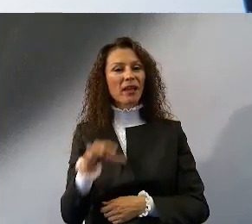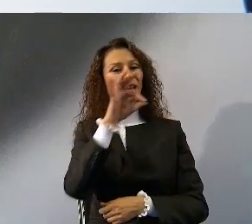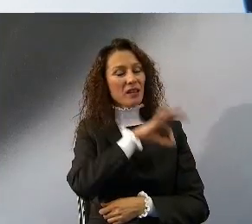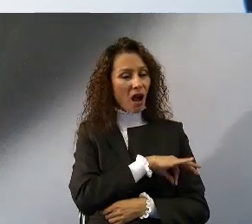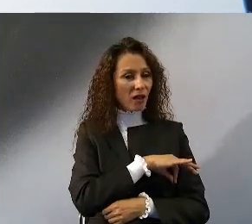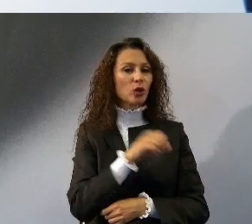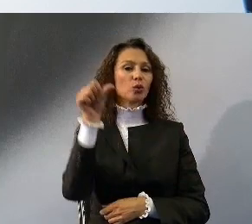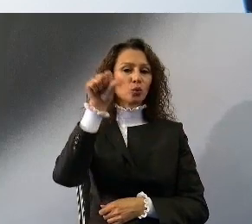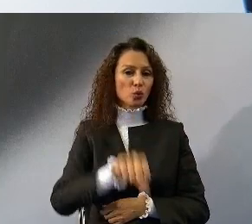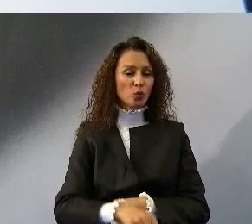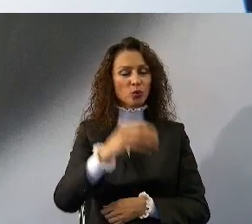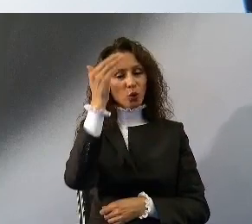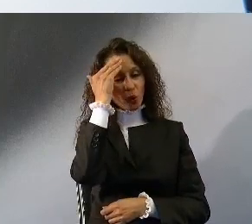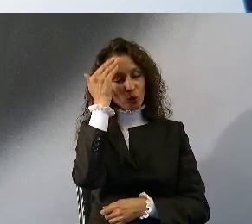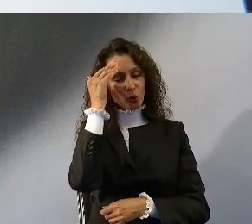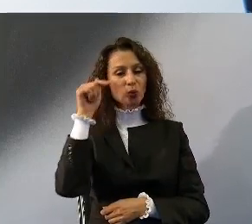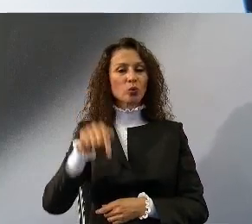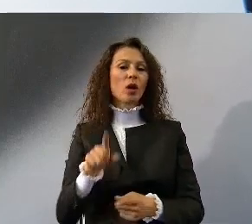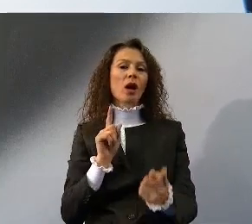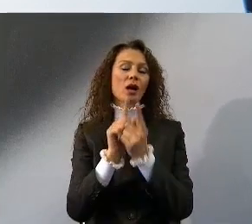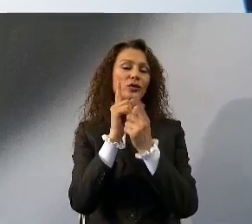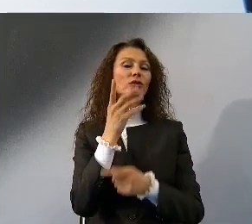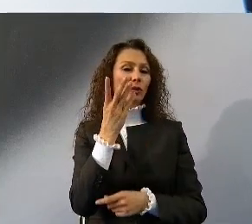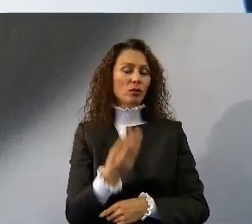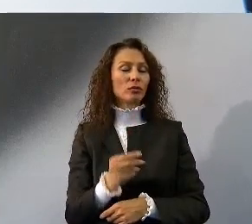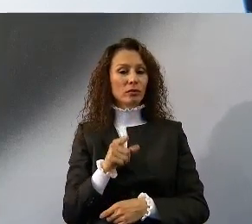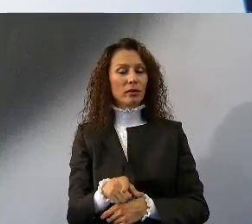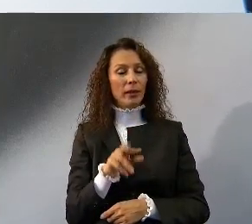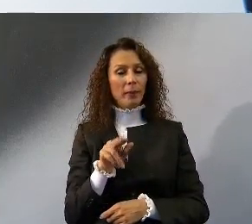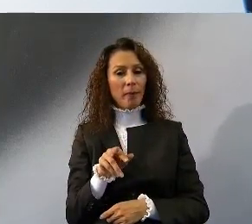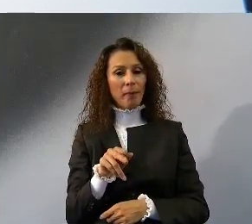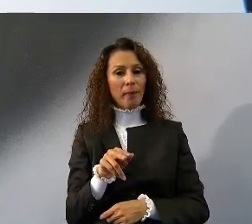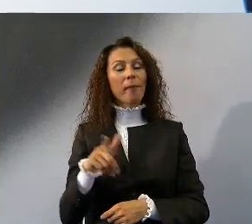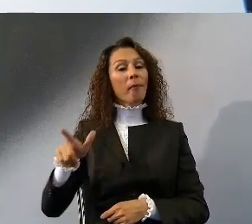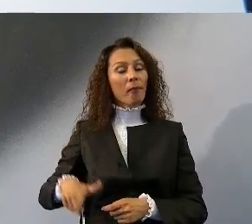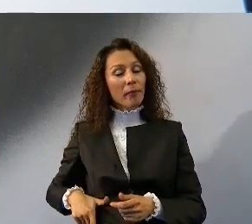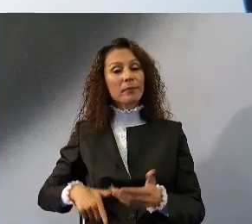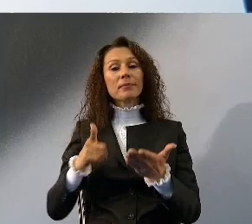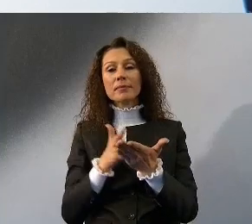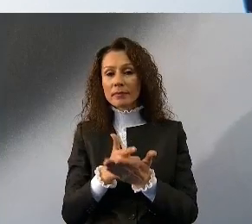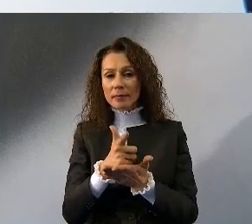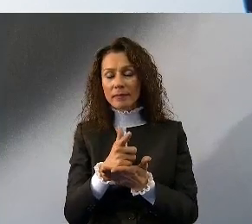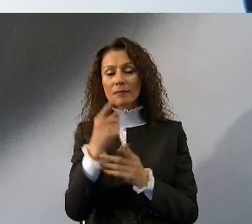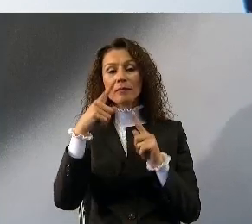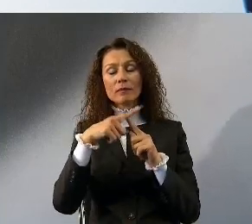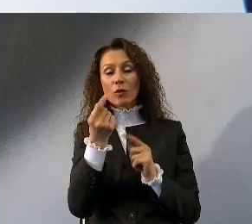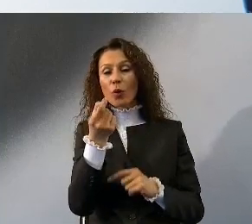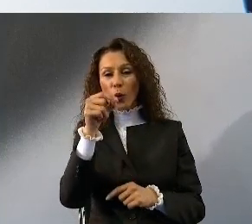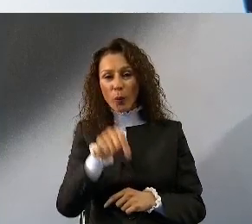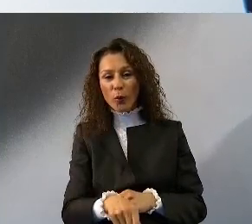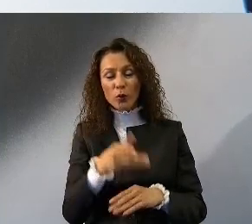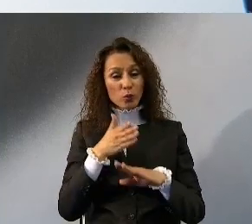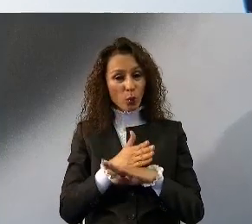karlılığı düşürüp ve yoksullukla karşı karşıya kalıyoruz. İzmir tarımının tohumun